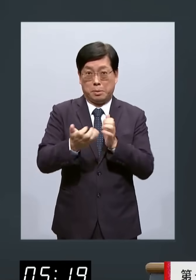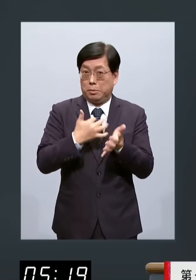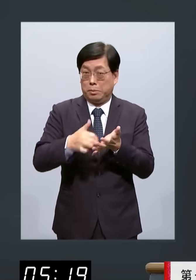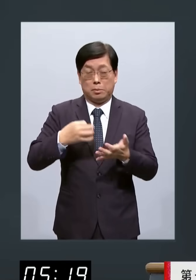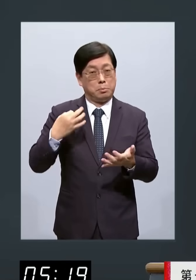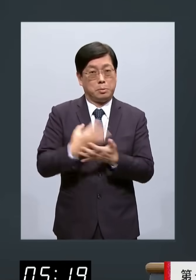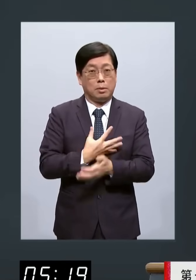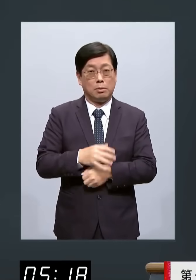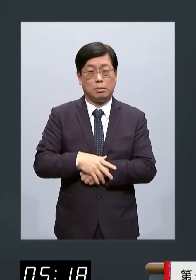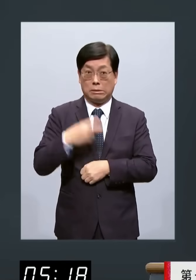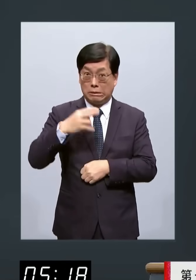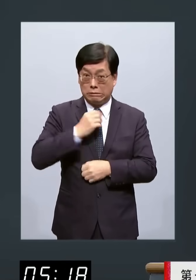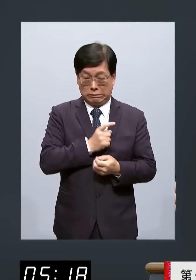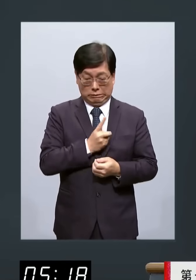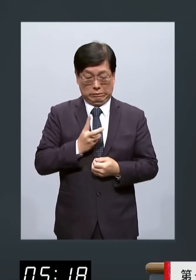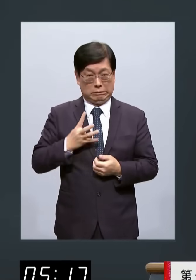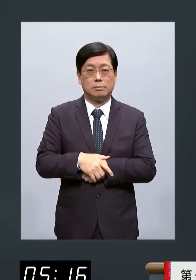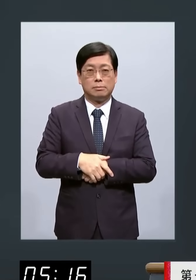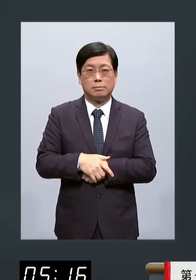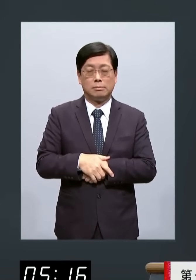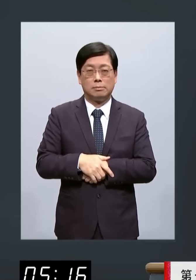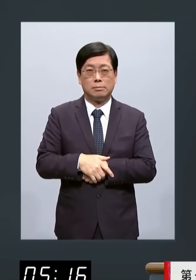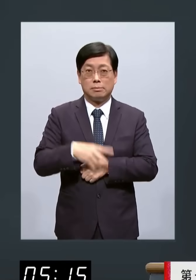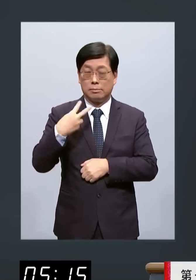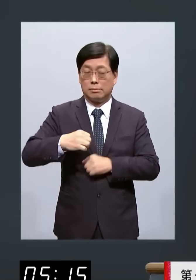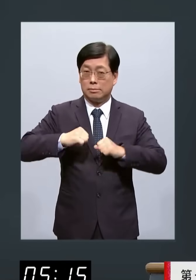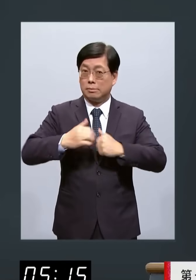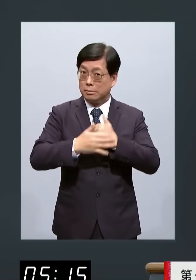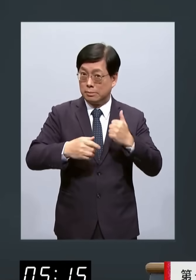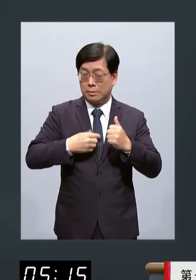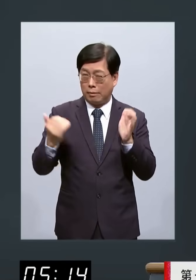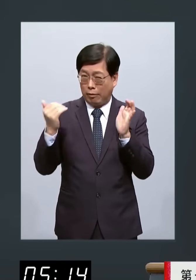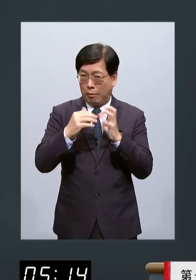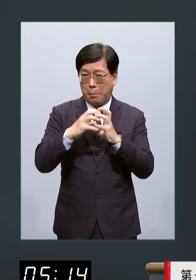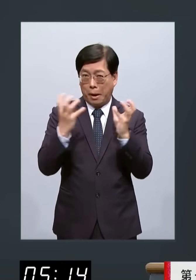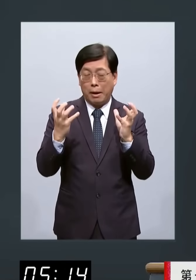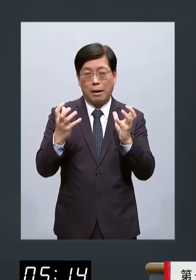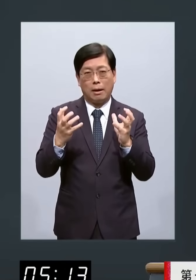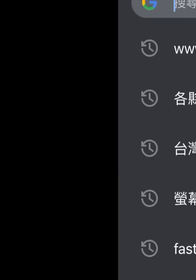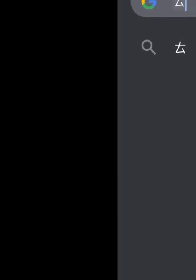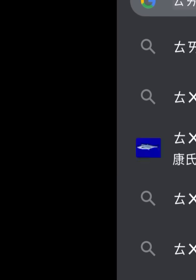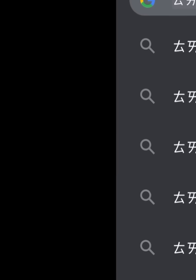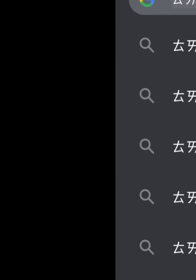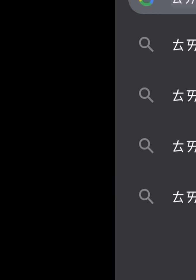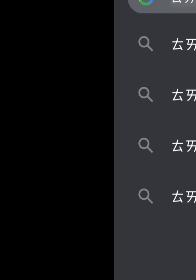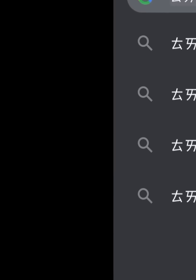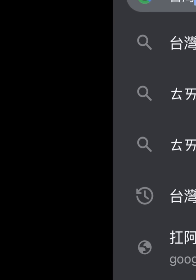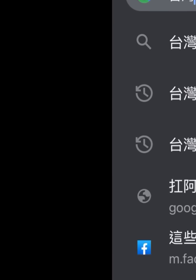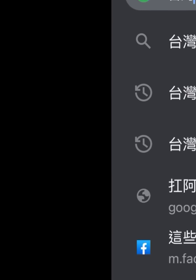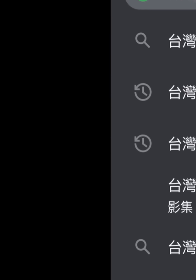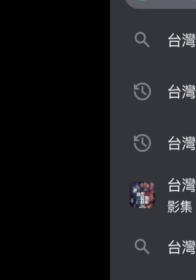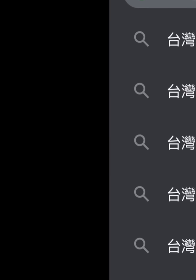台最高事实吗？你不信可以 Google 关键字台南犯罪率。